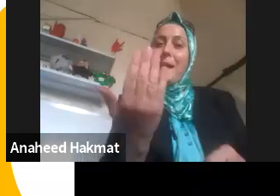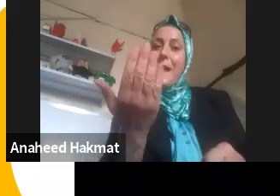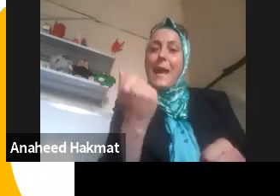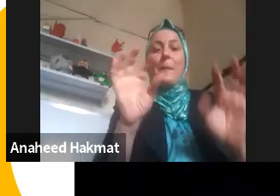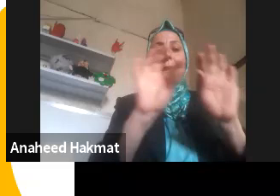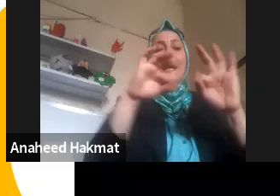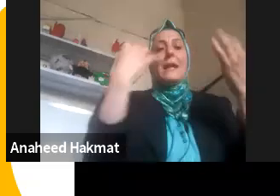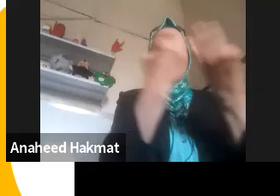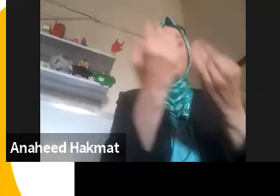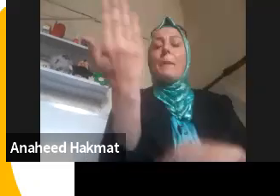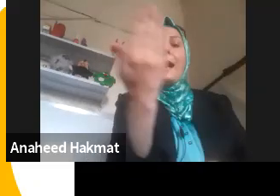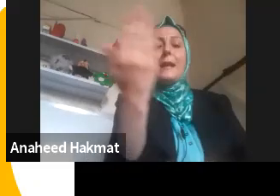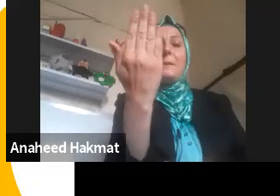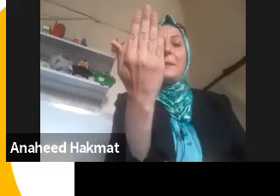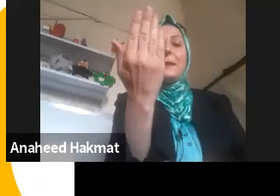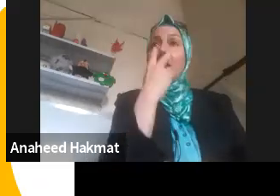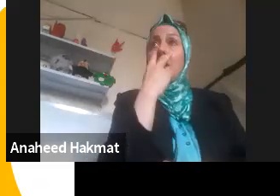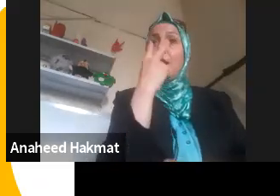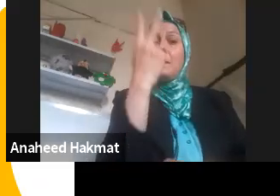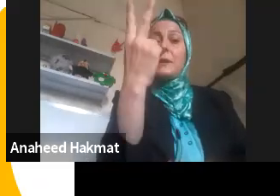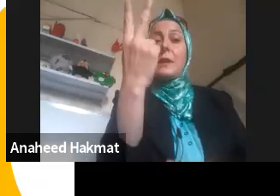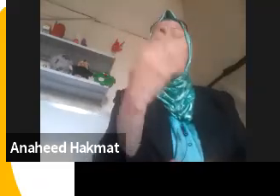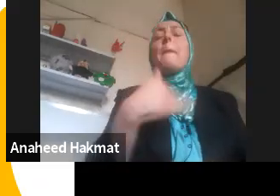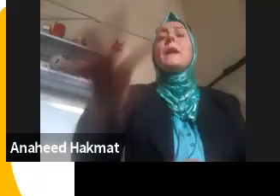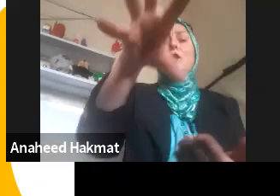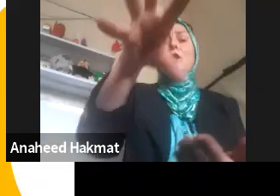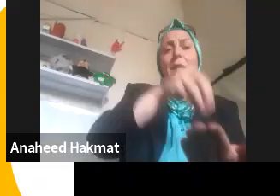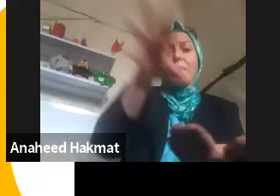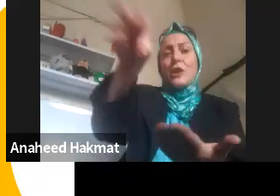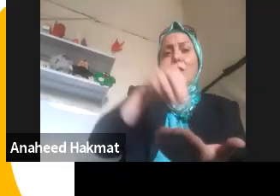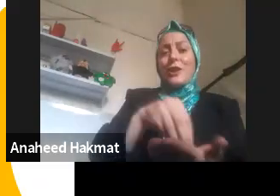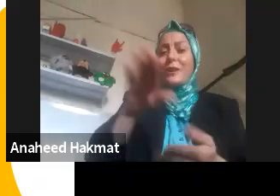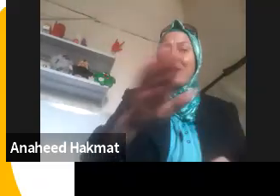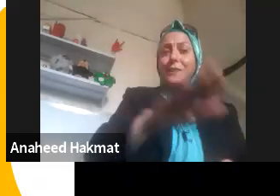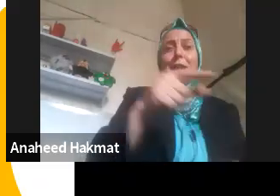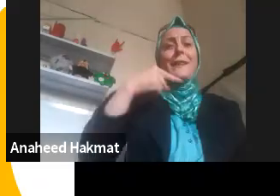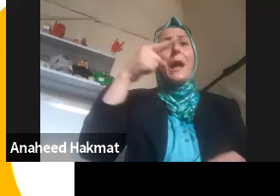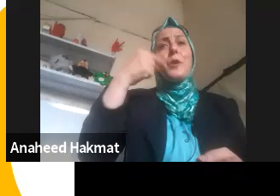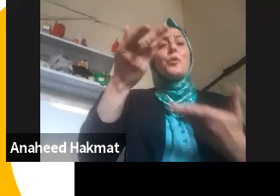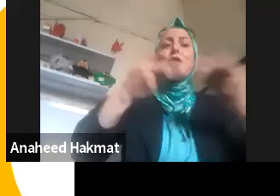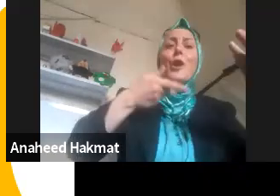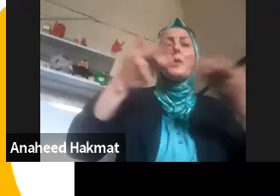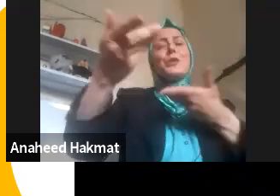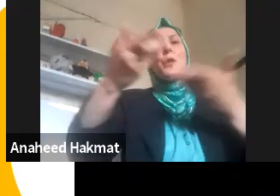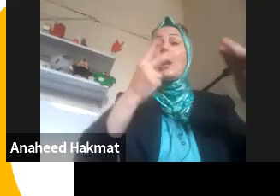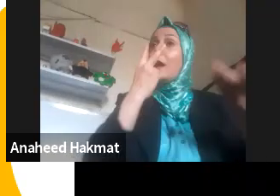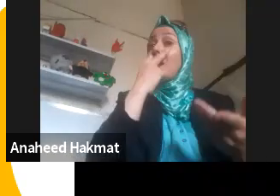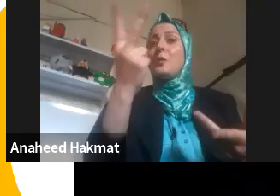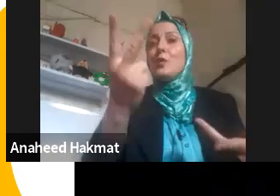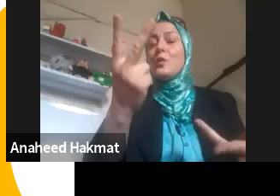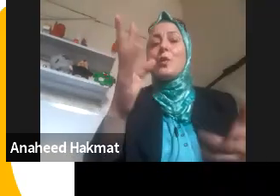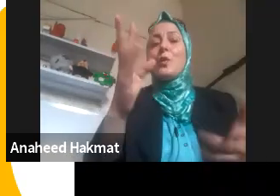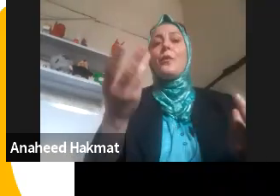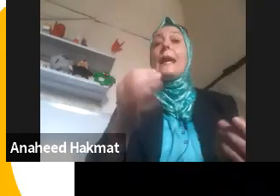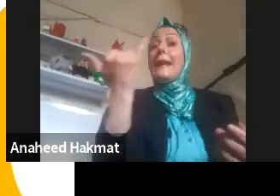المدرسي إنه نطلع بكل الاحتياجات الأطفال بيحكوا عنها، وما نركز بس على الاحتياجات، نطلع على الاحتياجات، نطلع على